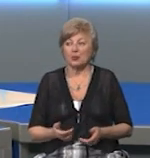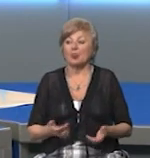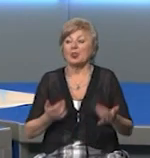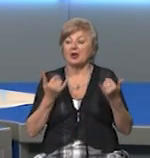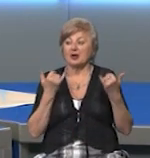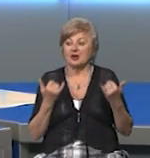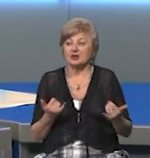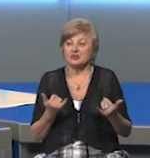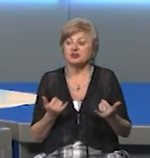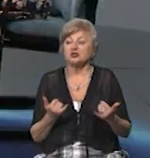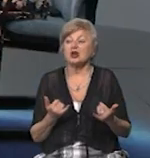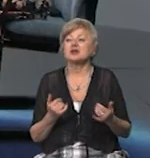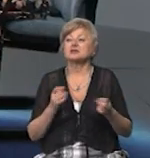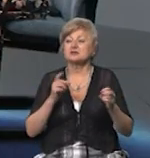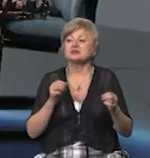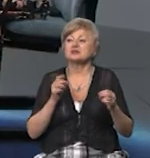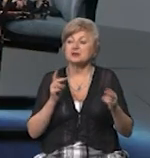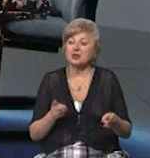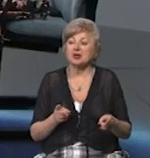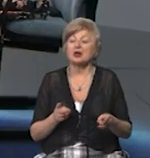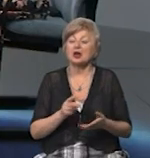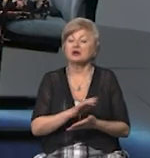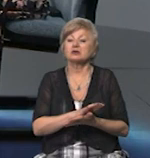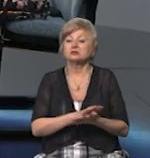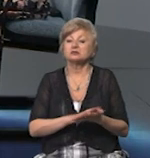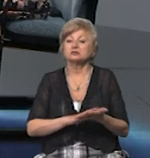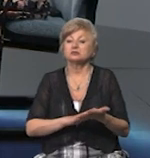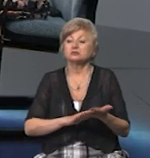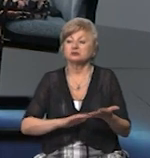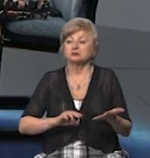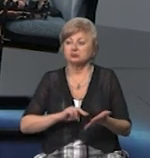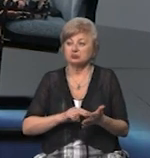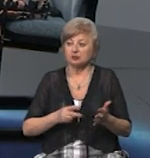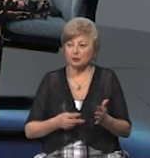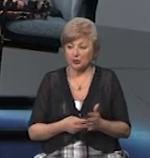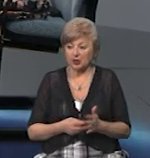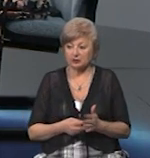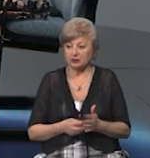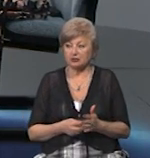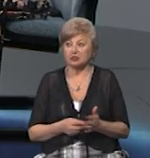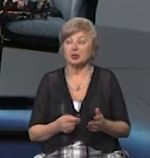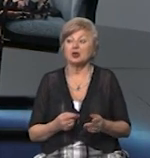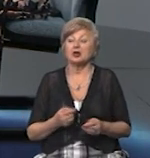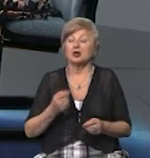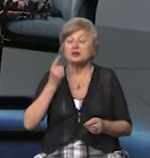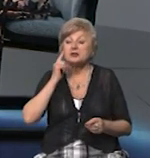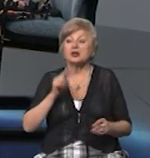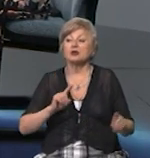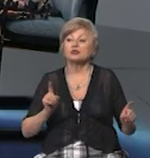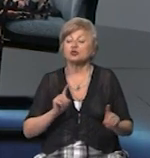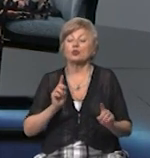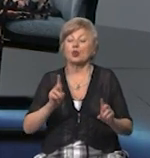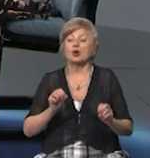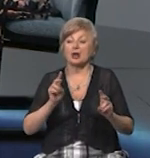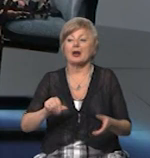я сподіваюся, в нашій програмі з'явиться ледь не опереточний персонаж, ми говоримо про невідомість, і він теж називає себе містер Ікс, тобто містер невідомість. Він якраз